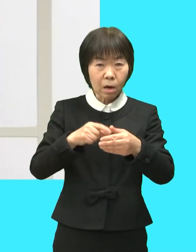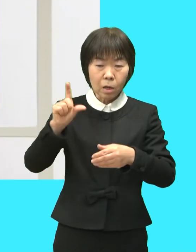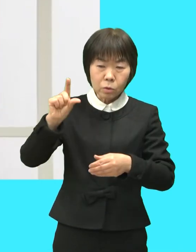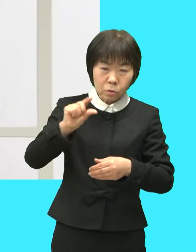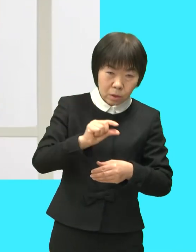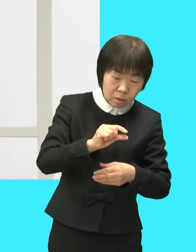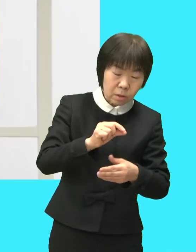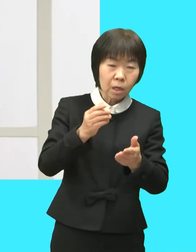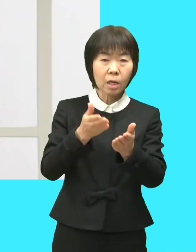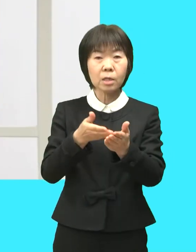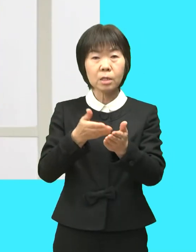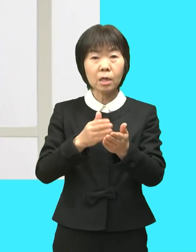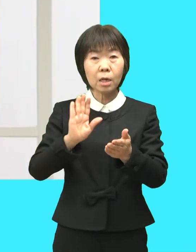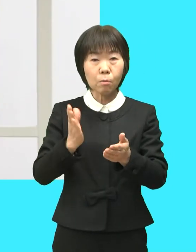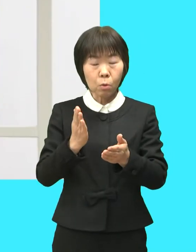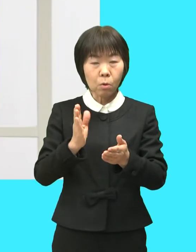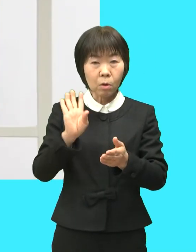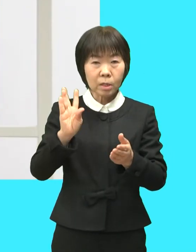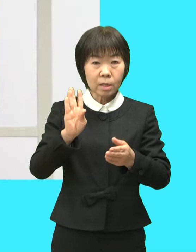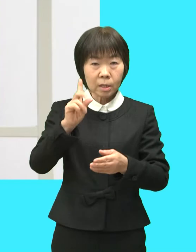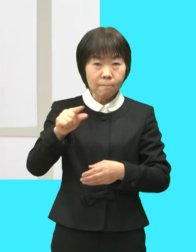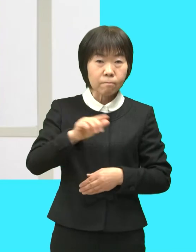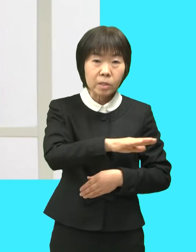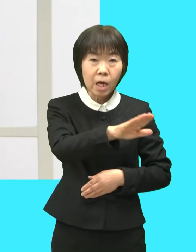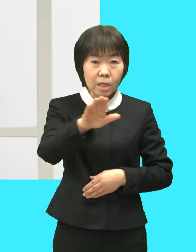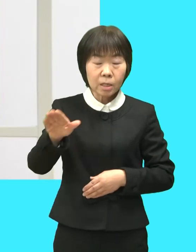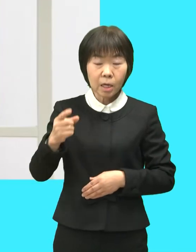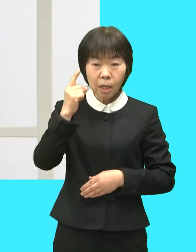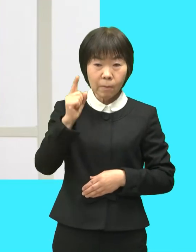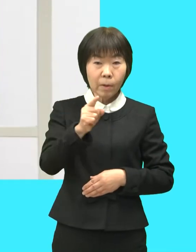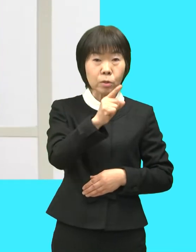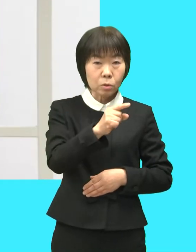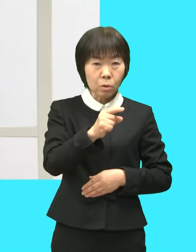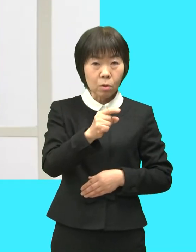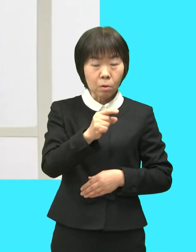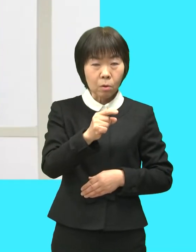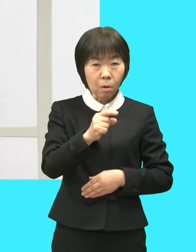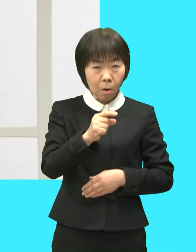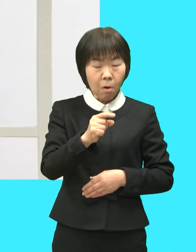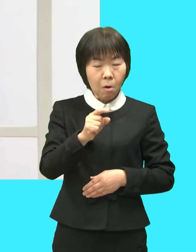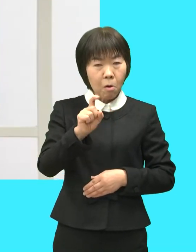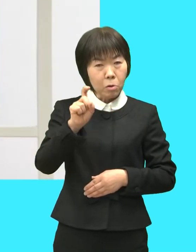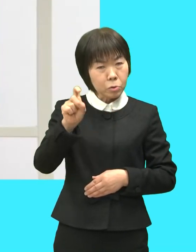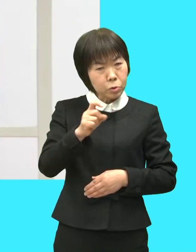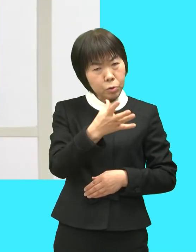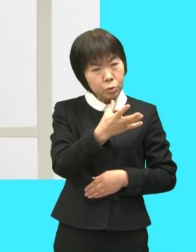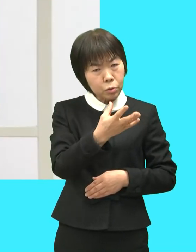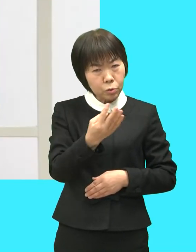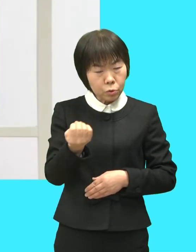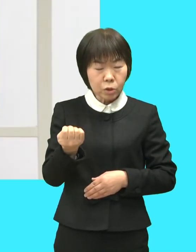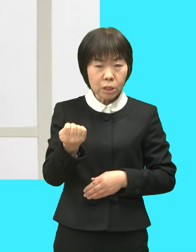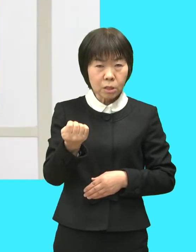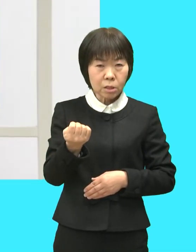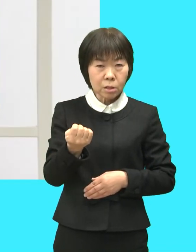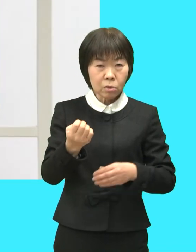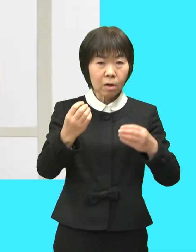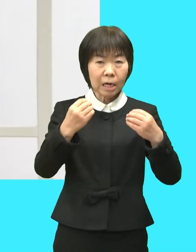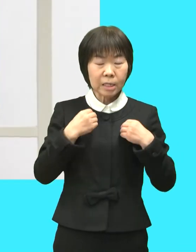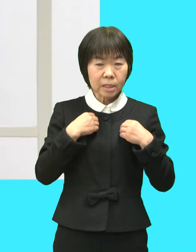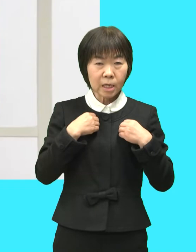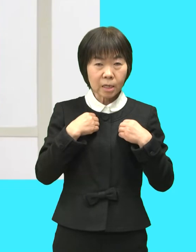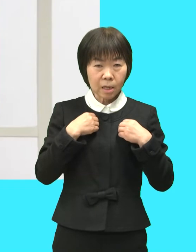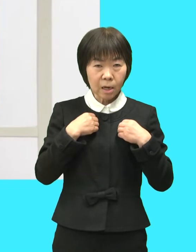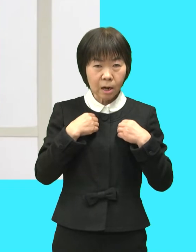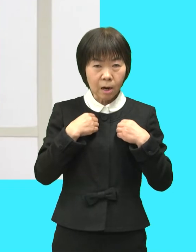話しましたが、県全体で見ますとまだ十数名の患者数がこの年末年始でも続いてい